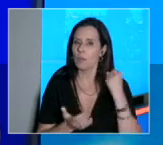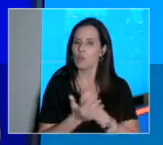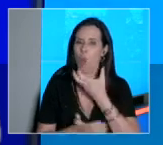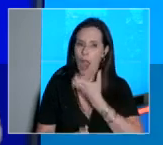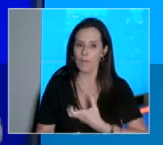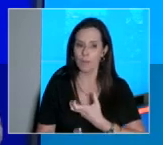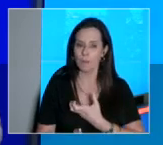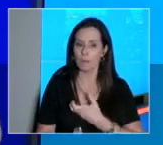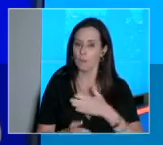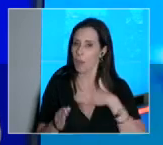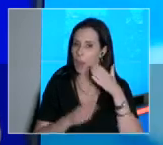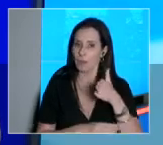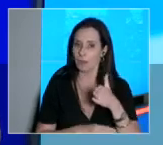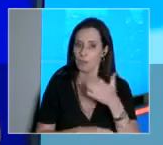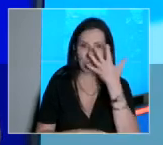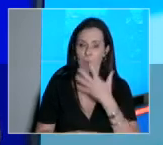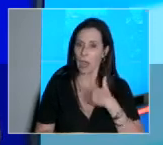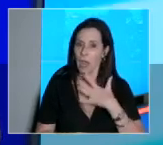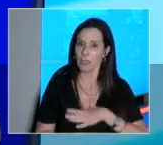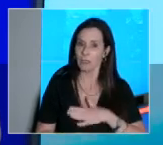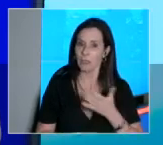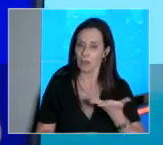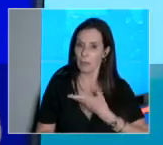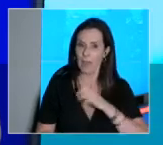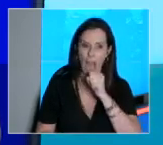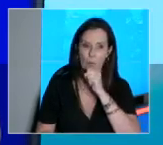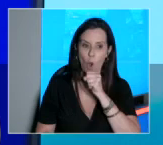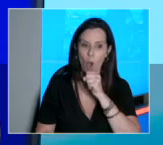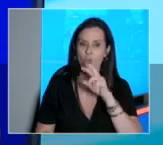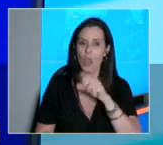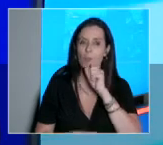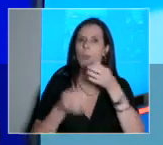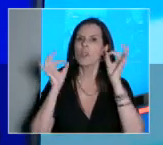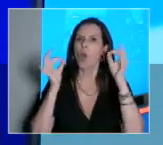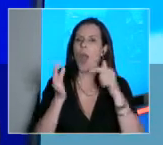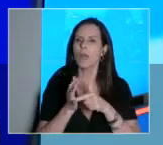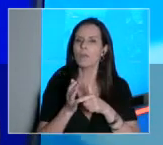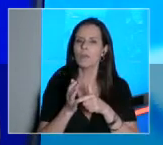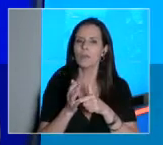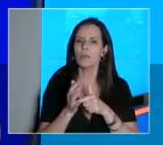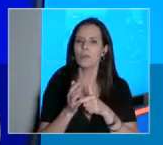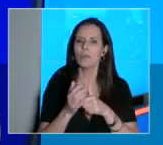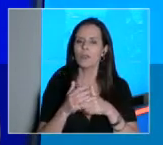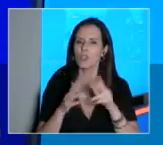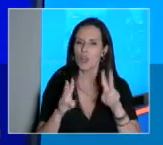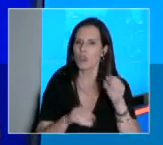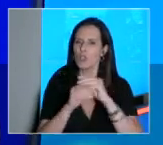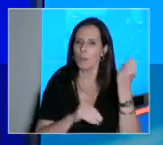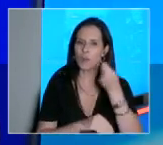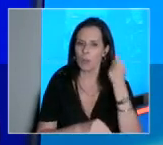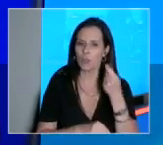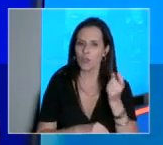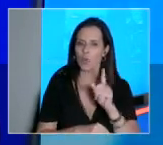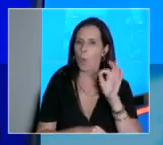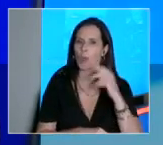רבני. ופניתי בתמימות, רציתי לזכור את הרמקול, שיש להם רמקול מיוחד שהם... הם מאפשרים להשתמש בו,